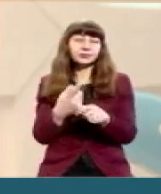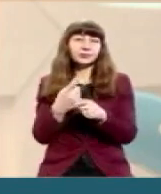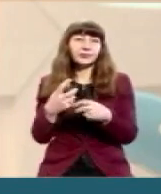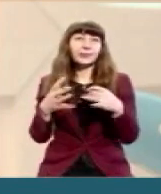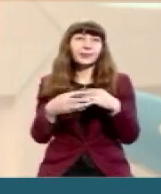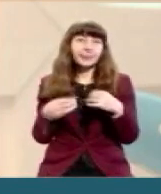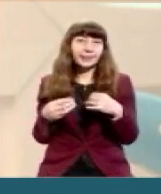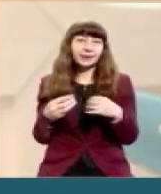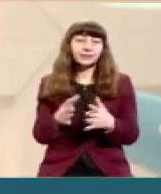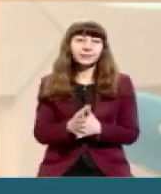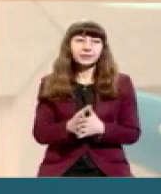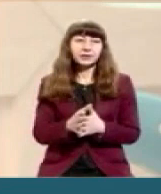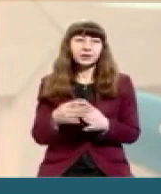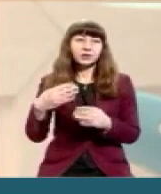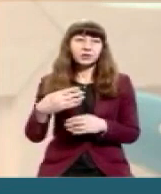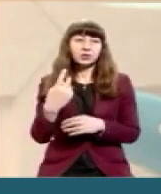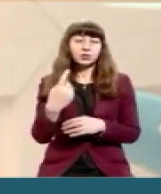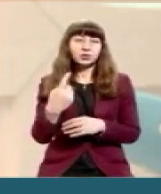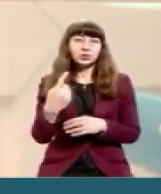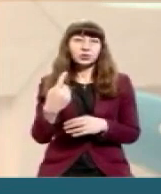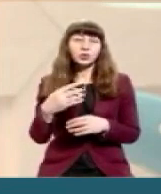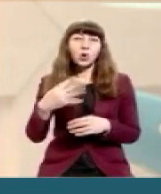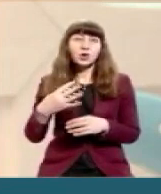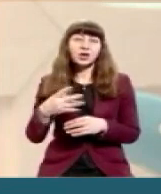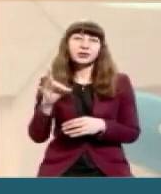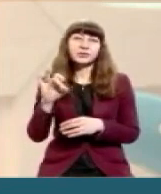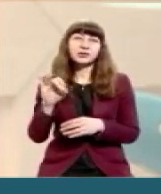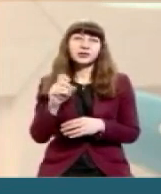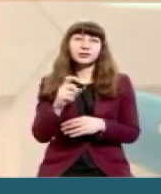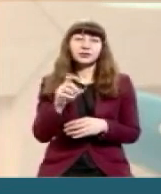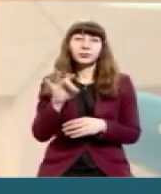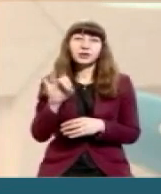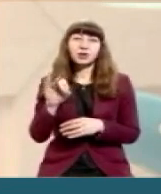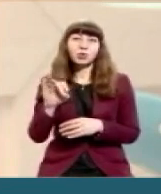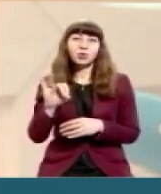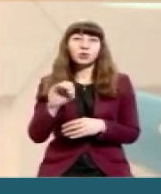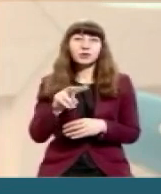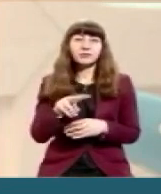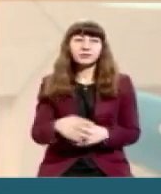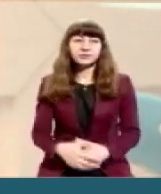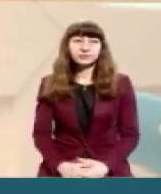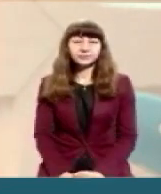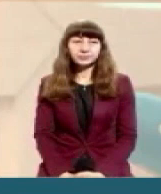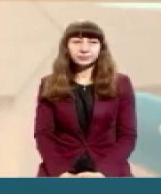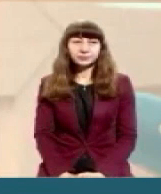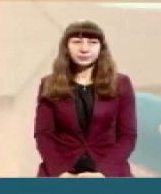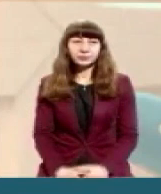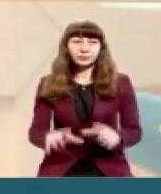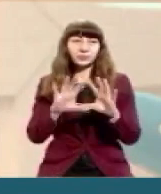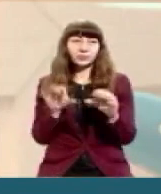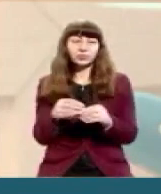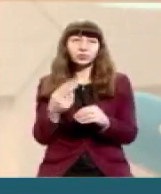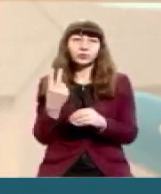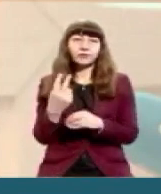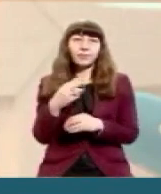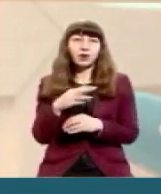по земле составили 40 административных протоколов, в 22-м вернее году. 40 административных протоколов на сумму 2 миллиона